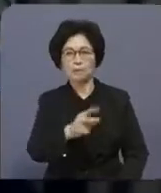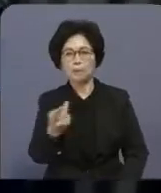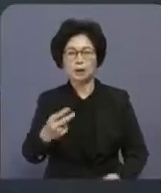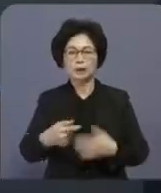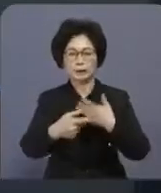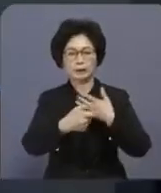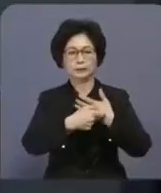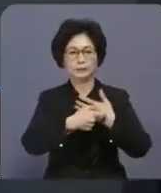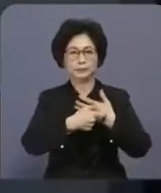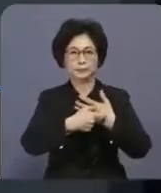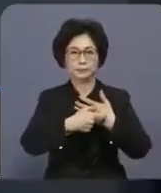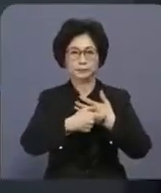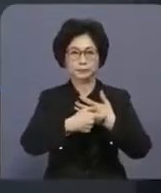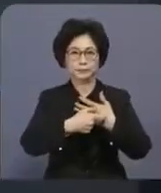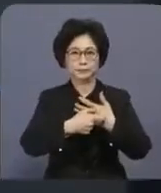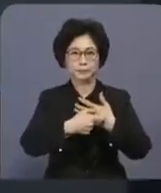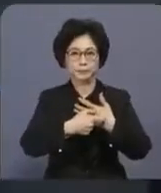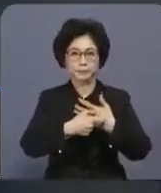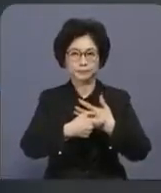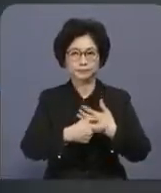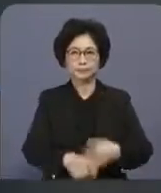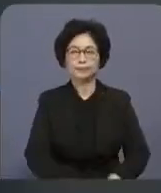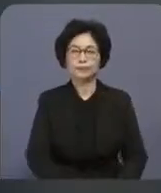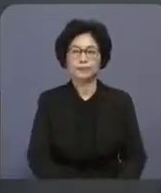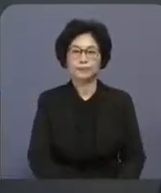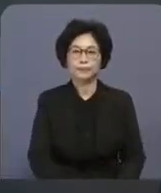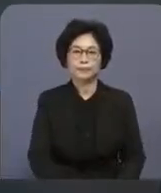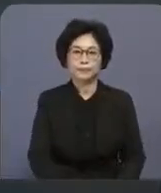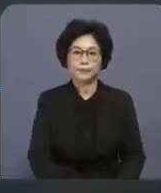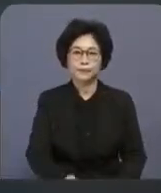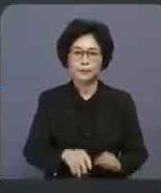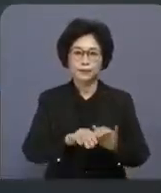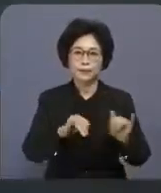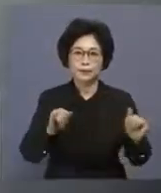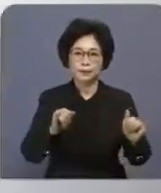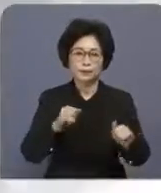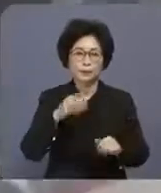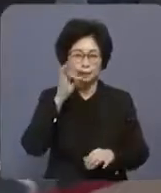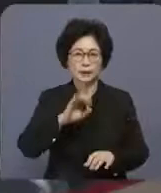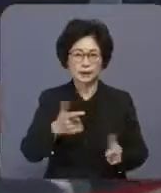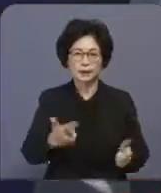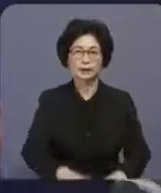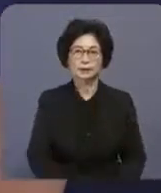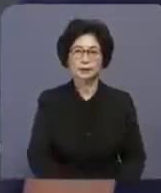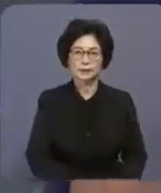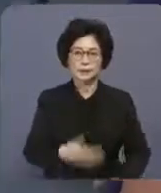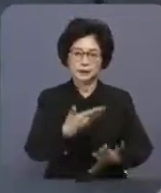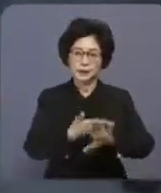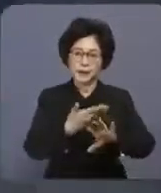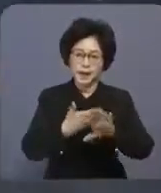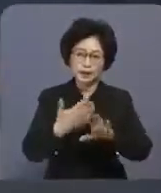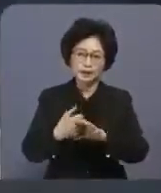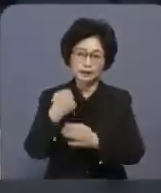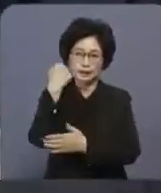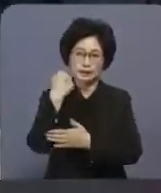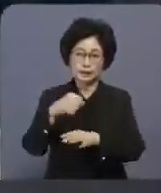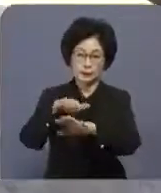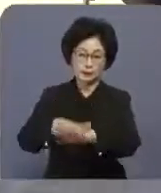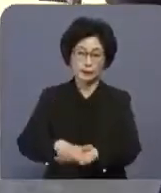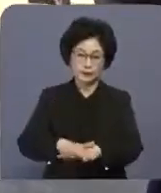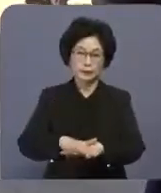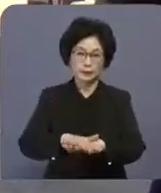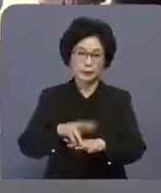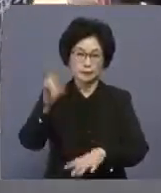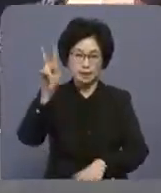되는데 자랑 뭐 하고 사 먹고 살 아 보 거야 다른 세우자 제조공장 베트남산